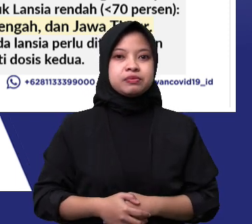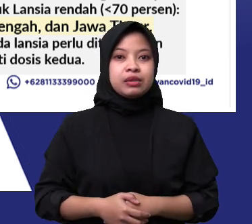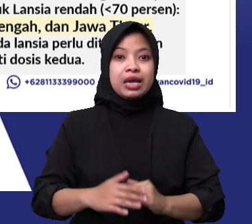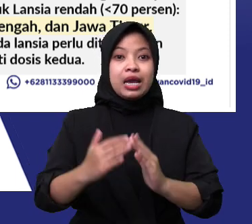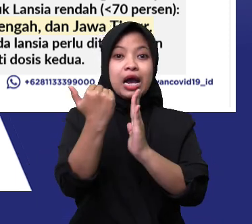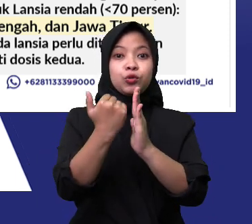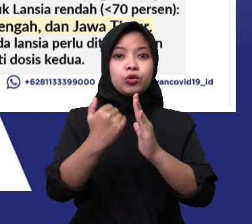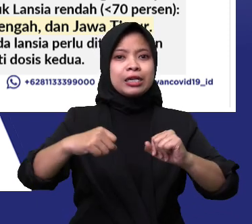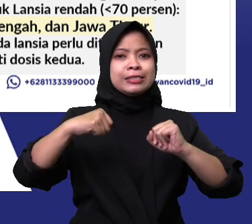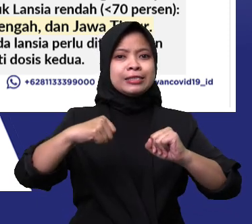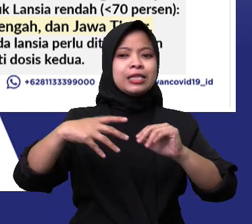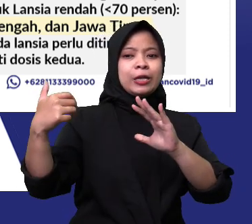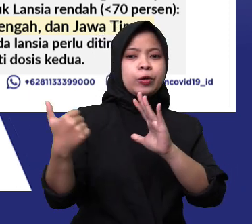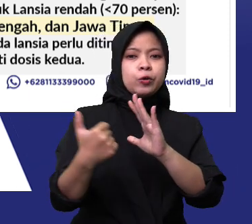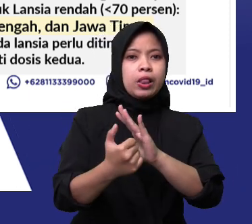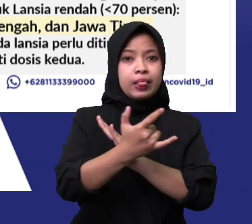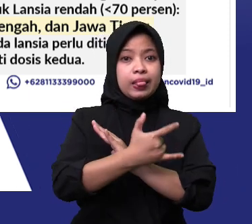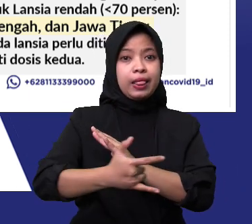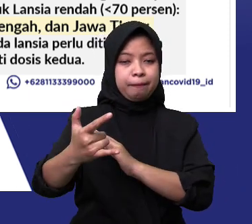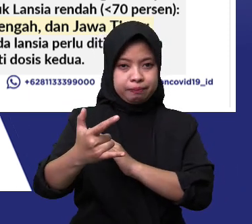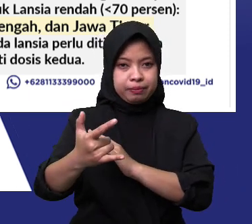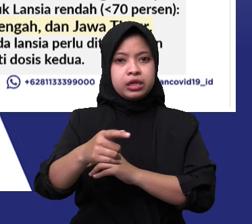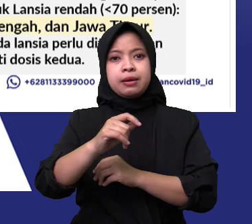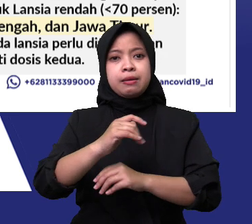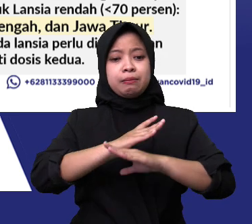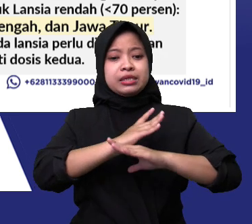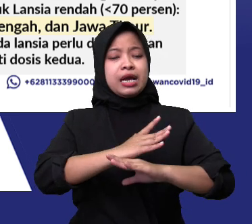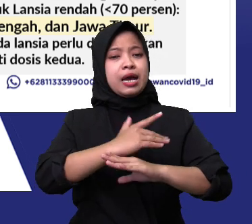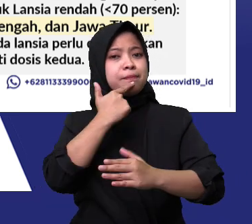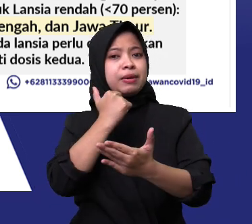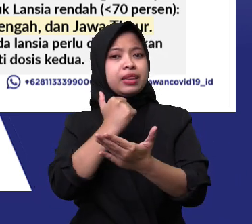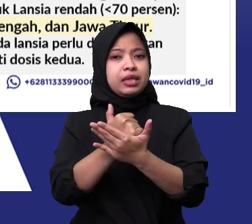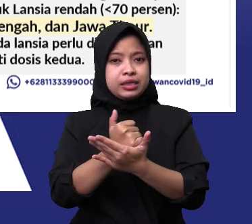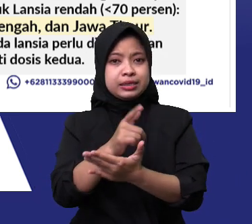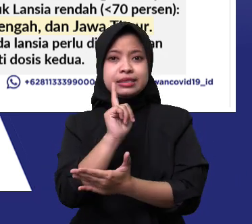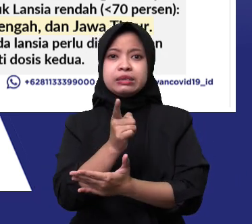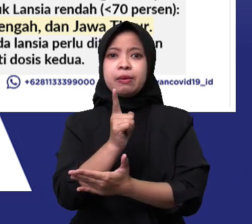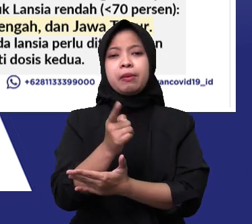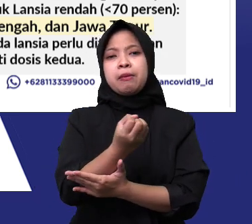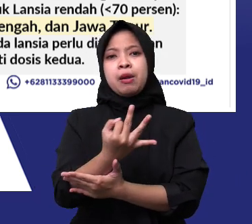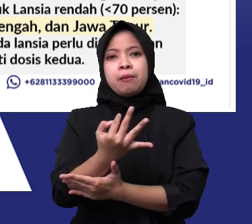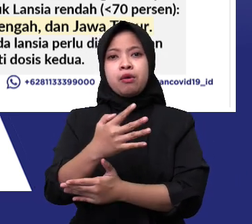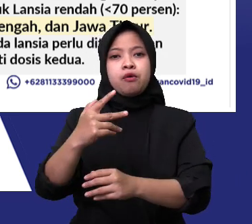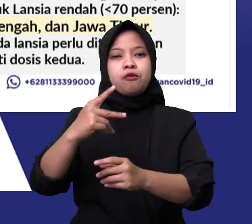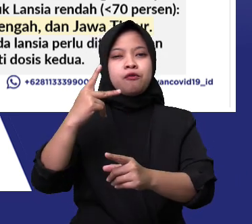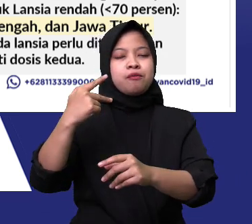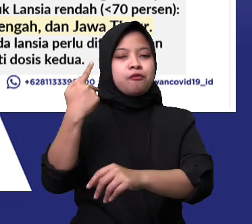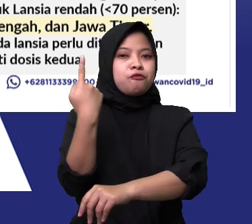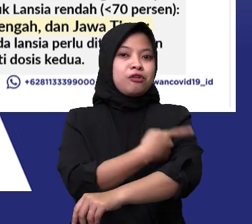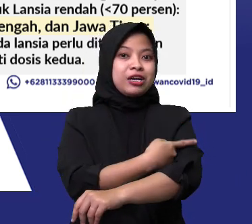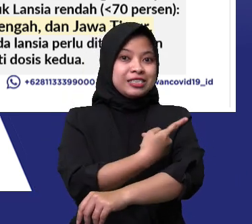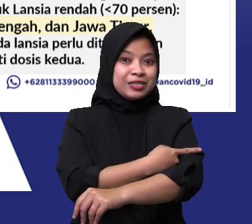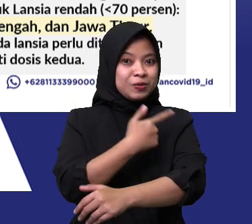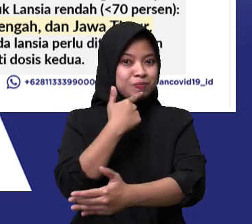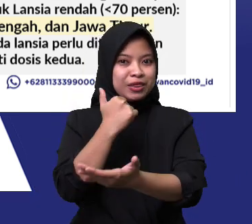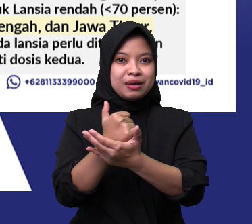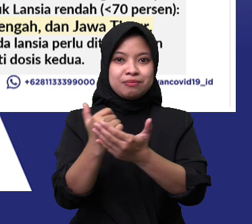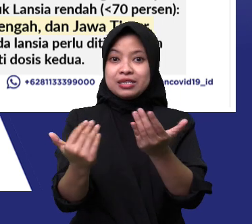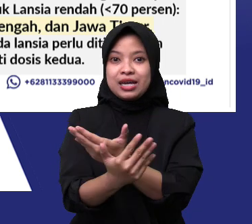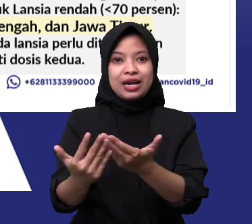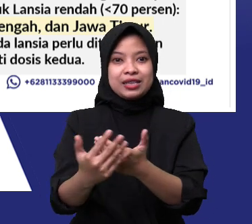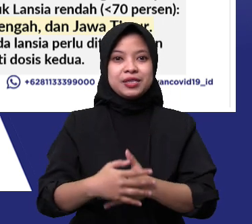protokol kesehatan, upaya pencegahan juga penting dimaksimalkan dari segi vaksinasi COVID-19 bagi